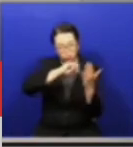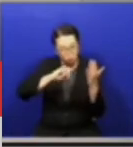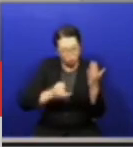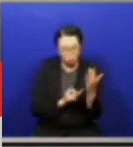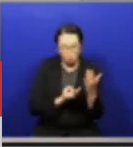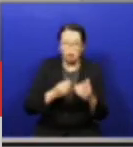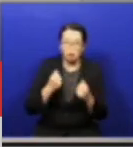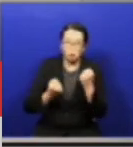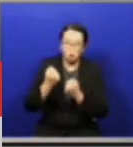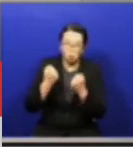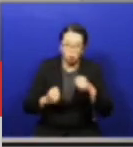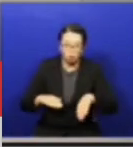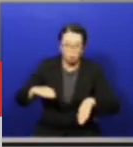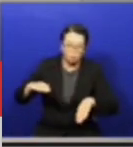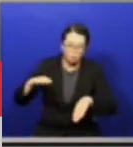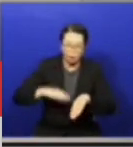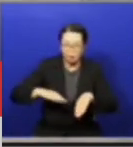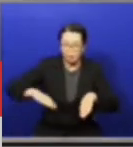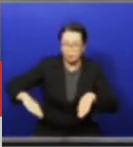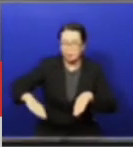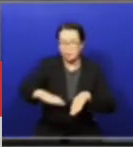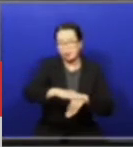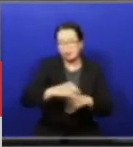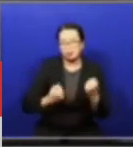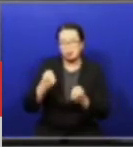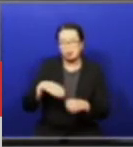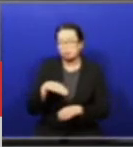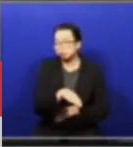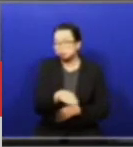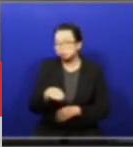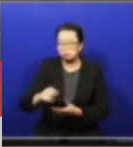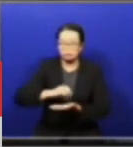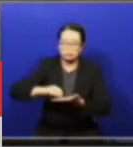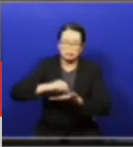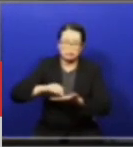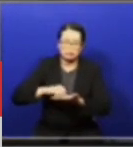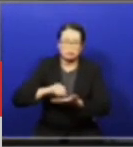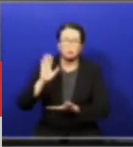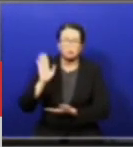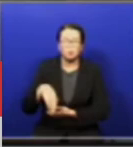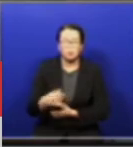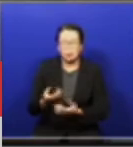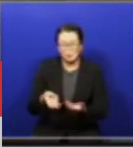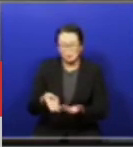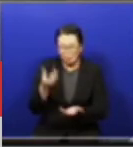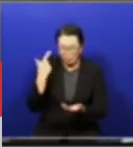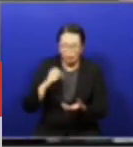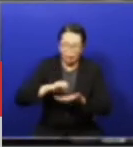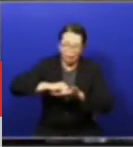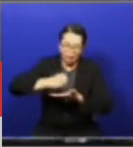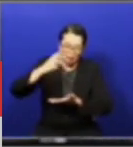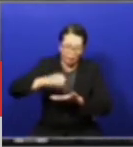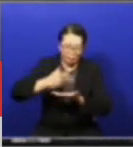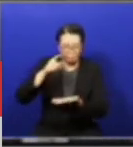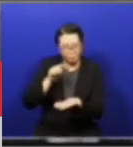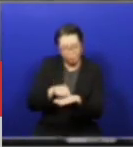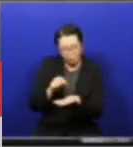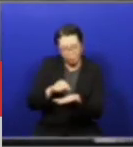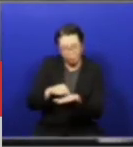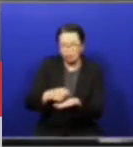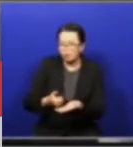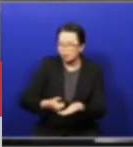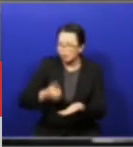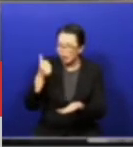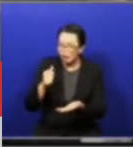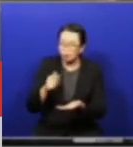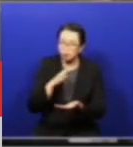ละอำเภอผมบอกโอ้โหสมัยนี้เนี่ยอะไรมันก็อยู่บนมือถือเขามีแอปพลิเคชันที่ท่าน